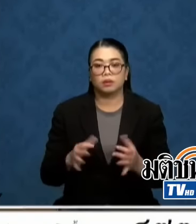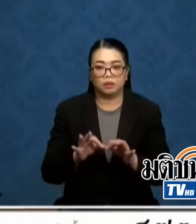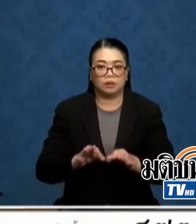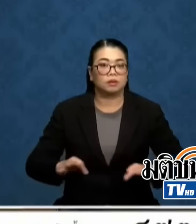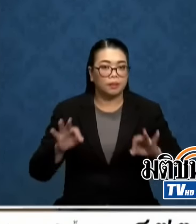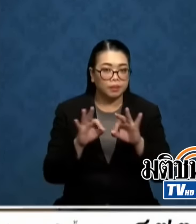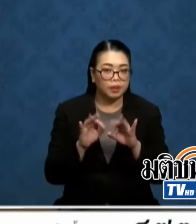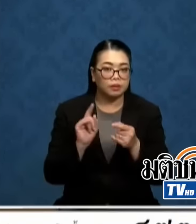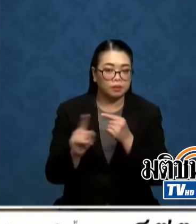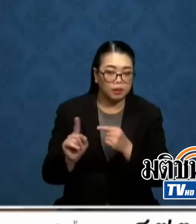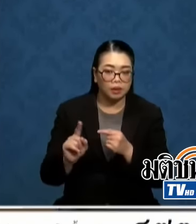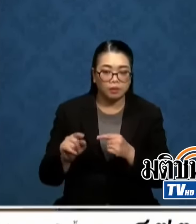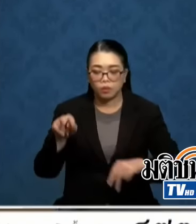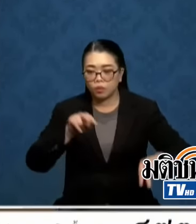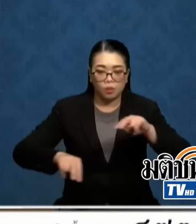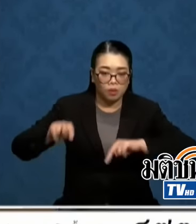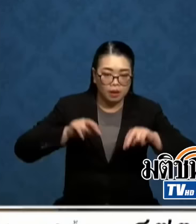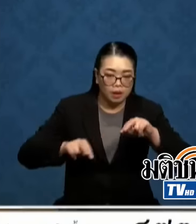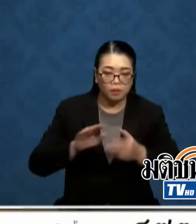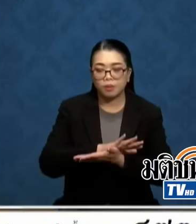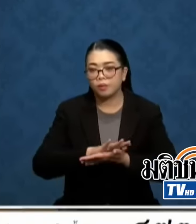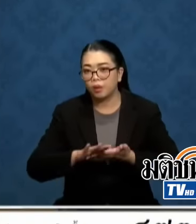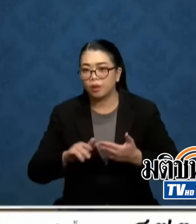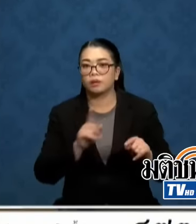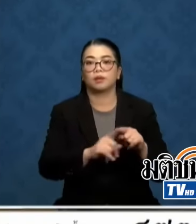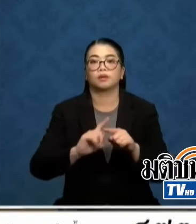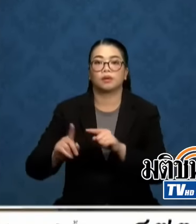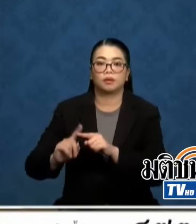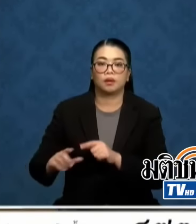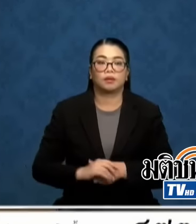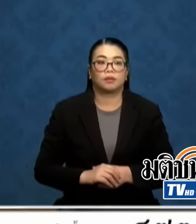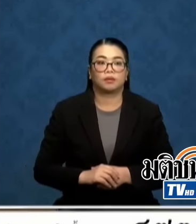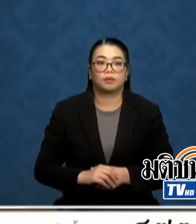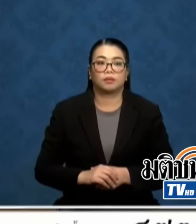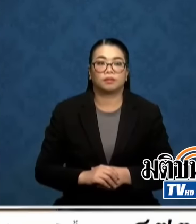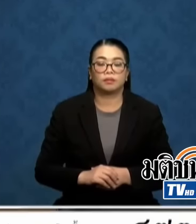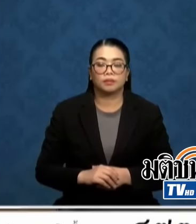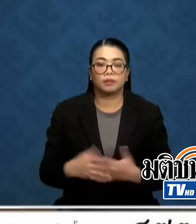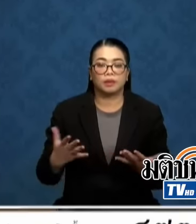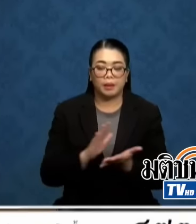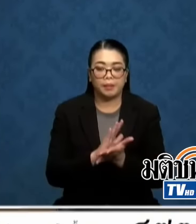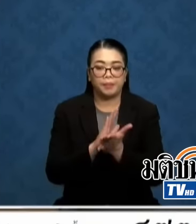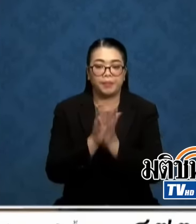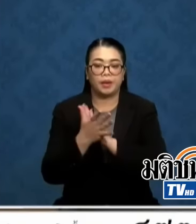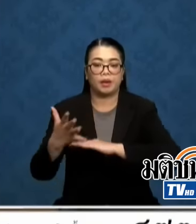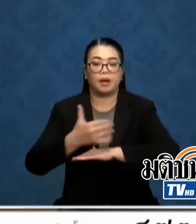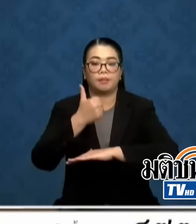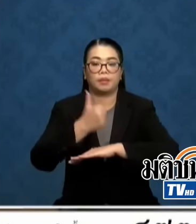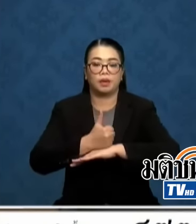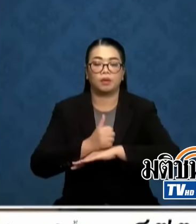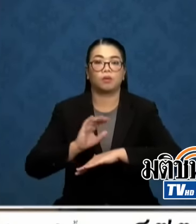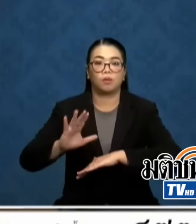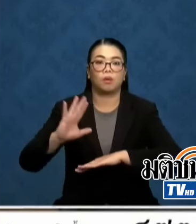จำเป็นเพื่อควบคุมสถานการณ์และความเรียบร้อยในในระหว่างการเปลี่ยนแปลงอำนาจทางการ